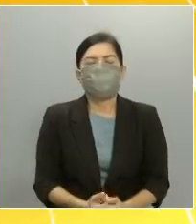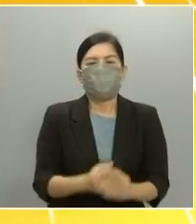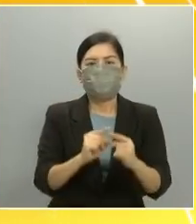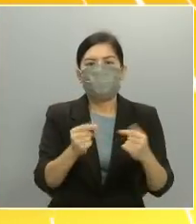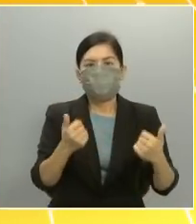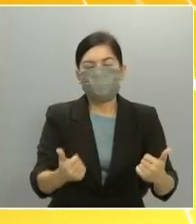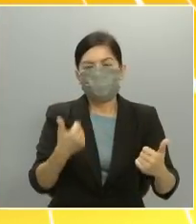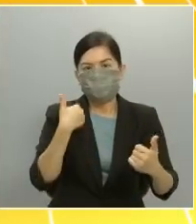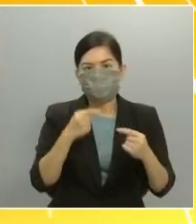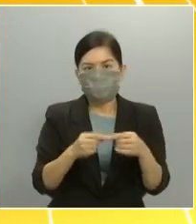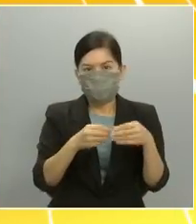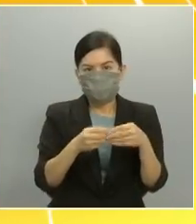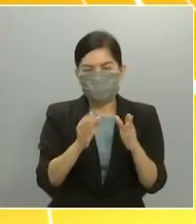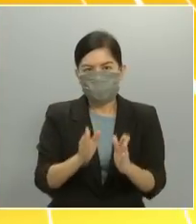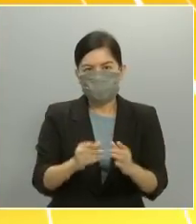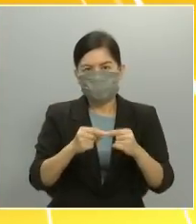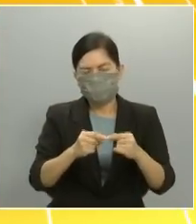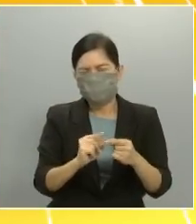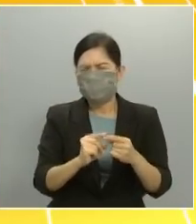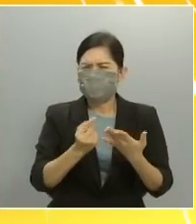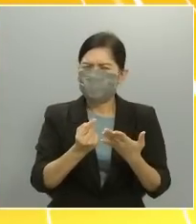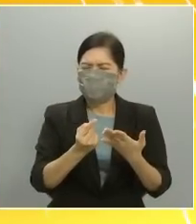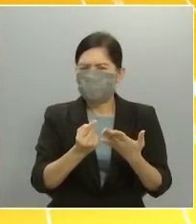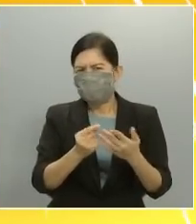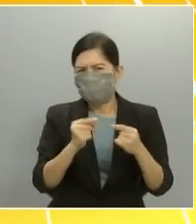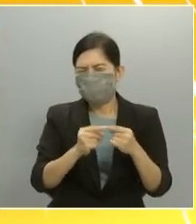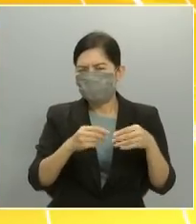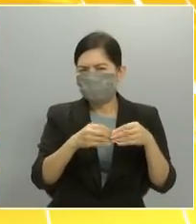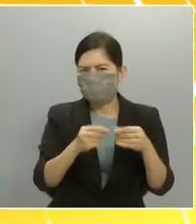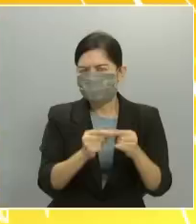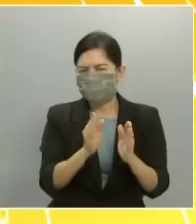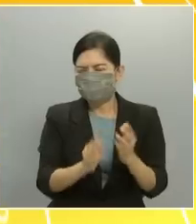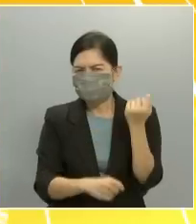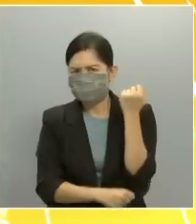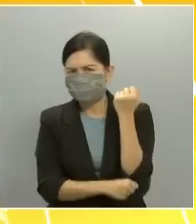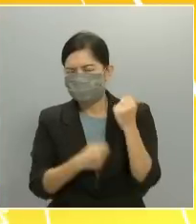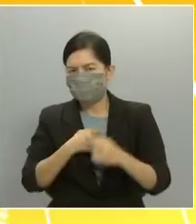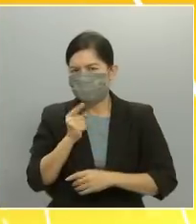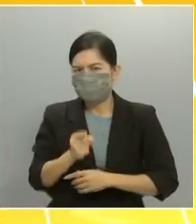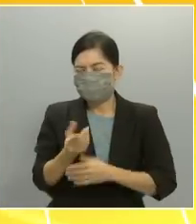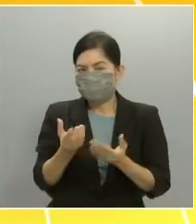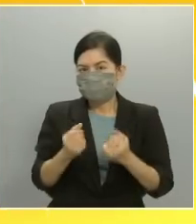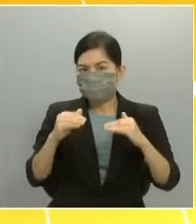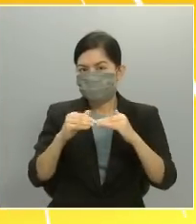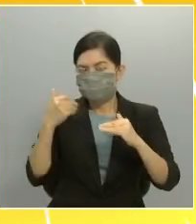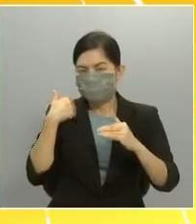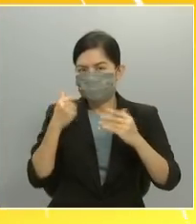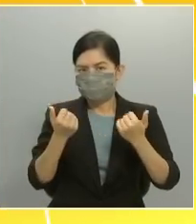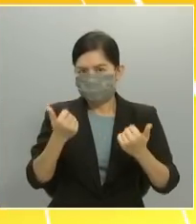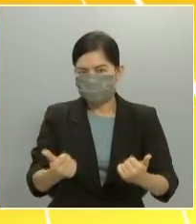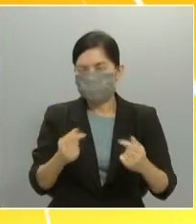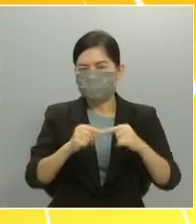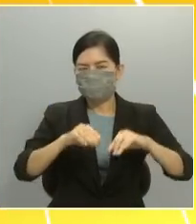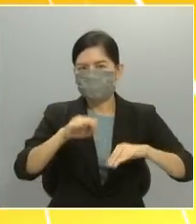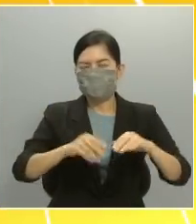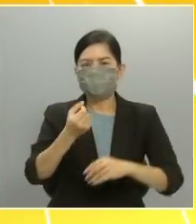ติคนที่รู้สึกตัวว่าฉันจนนะฉันควรจะได้สิทธิ์สวัสดิการแห่งรัฐ14ล้านกว่าแล้วนี่นับถึงเมื่อวานนี้เท่านั้นเ